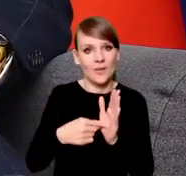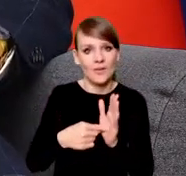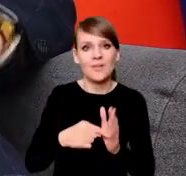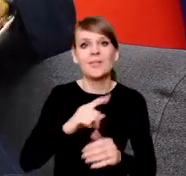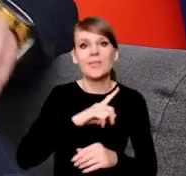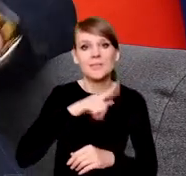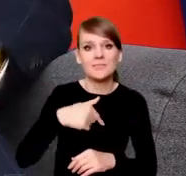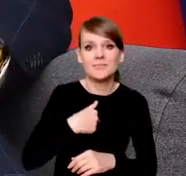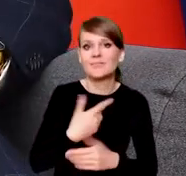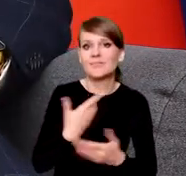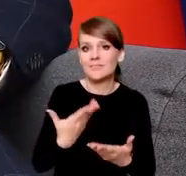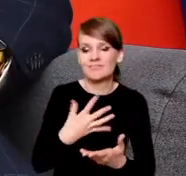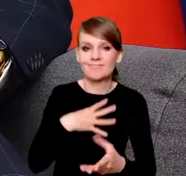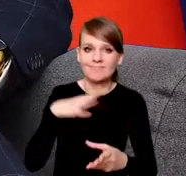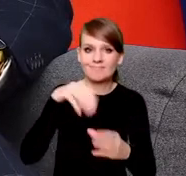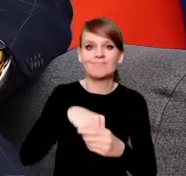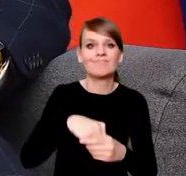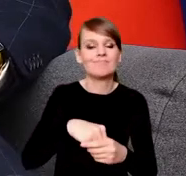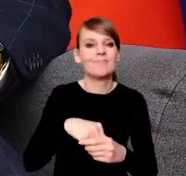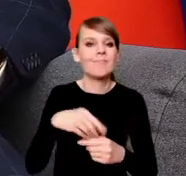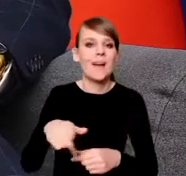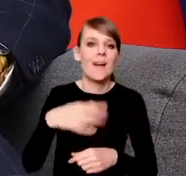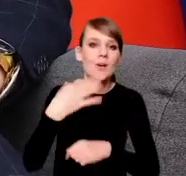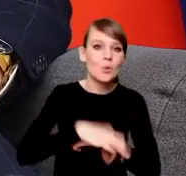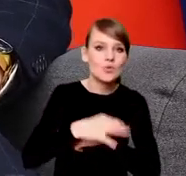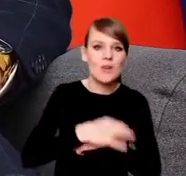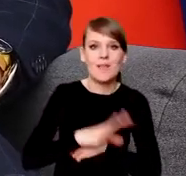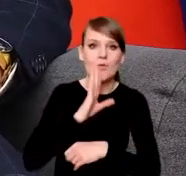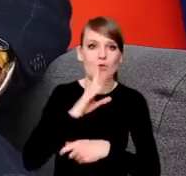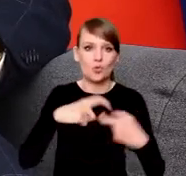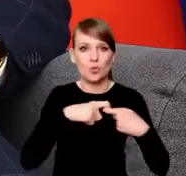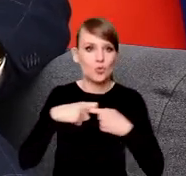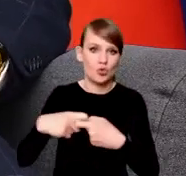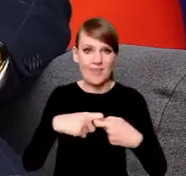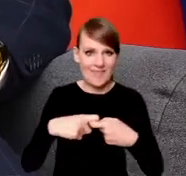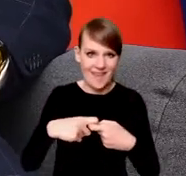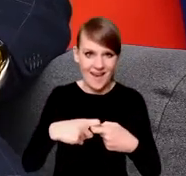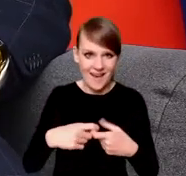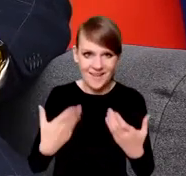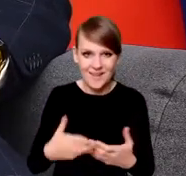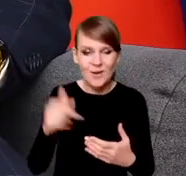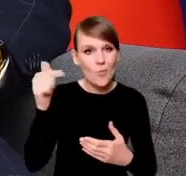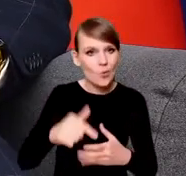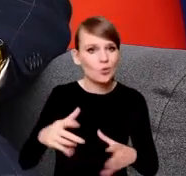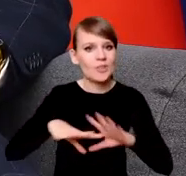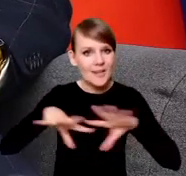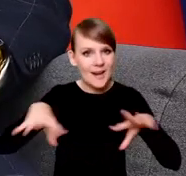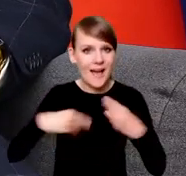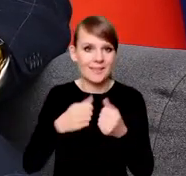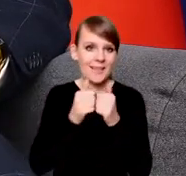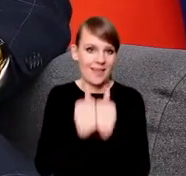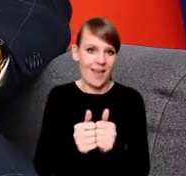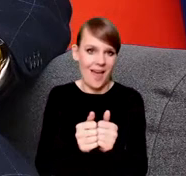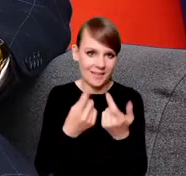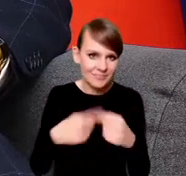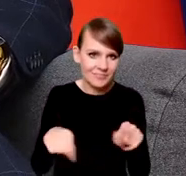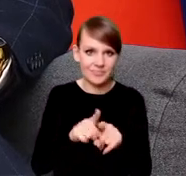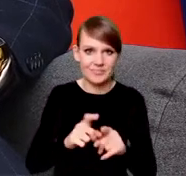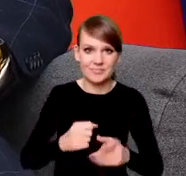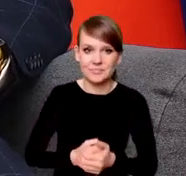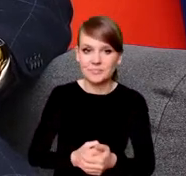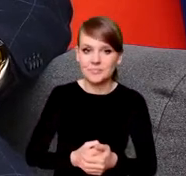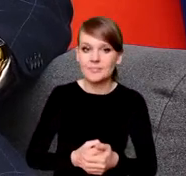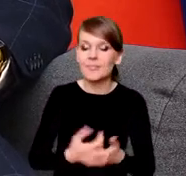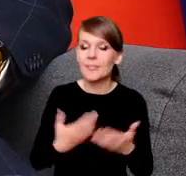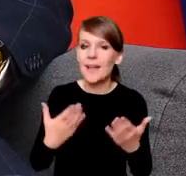jakiejś akademickiej drużyny, która musi wspólnie te zadania realizować. Jeżeli chodzi o korzyści, ja nie podchodziłbym